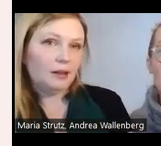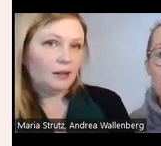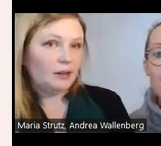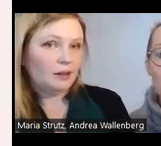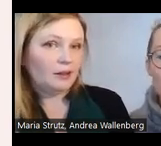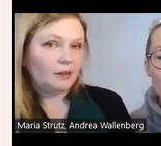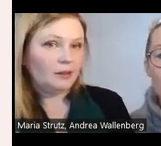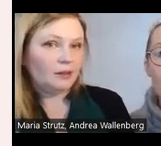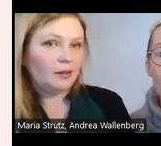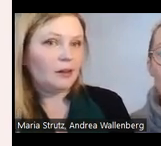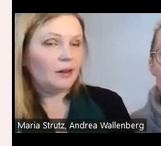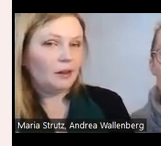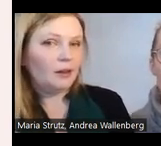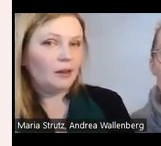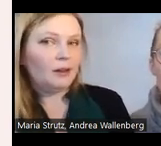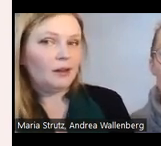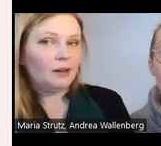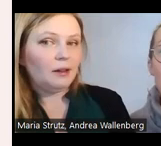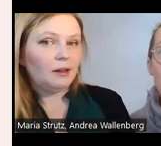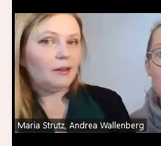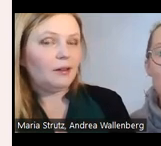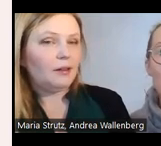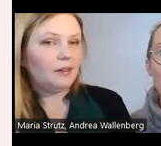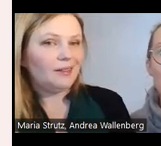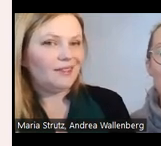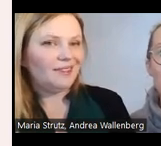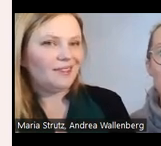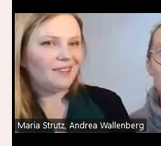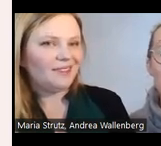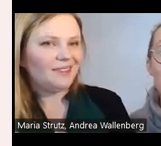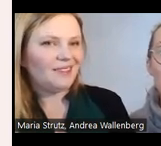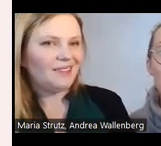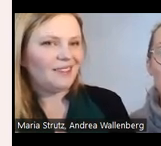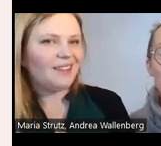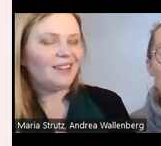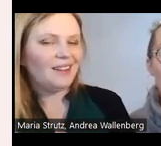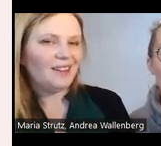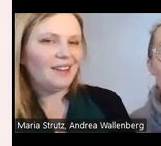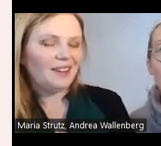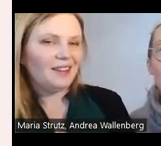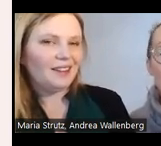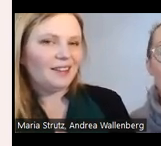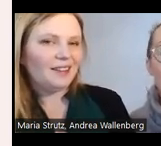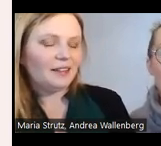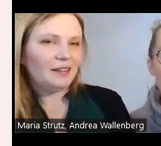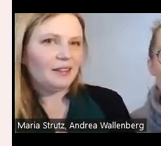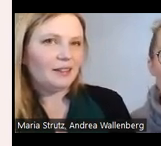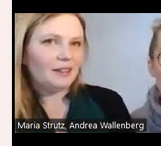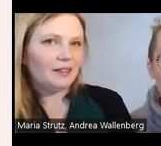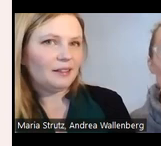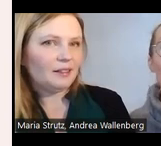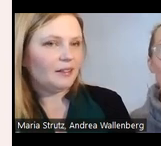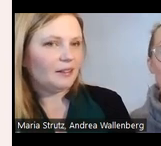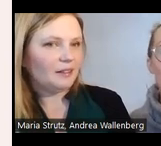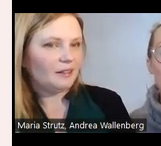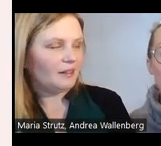är också lite pilar och sånt. Man blir mer varse om vad de betyder när man tittar på filmerna. Men pilarna betyder i alla fall,